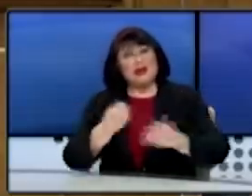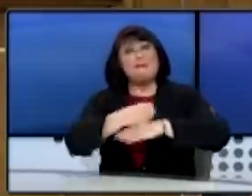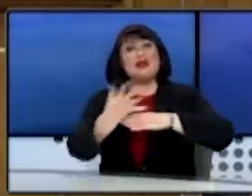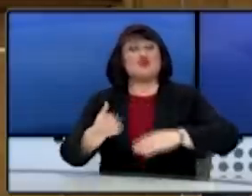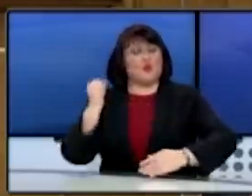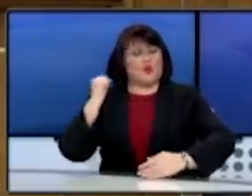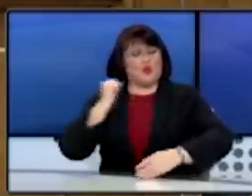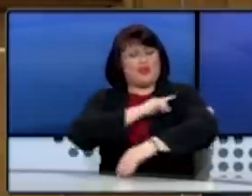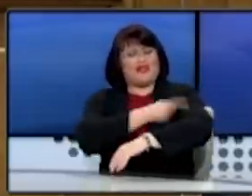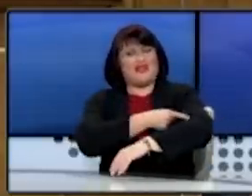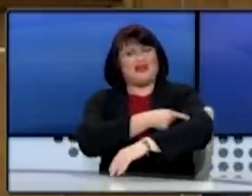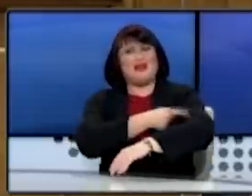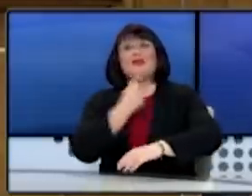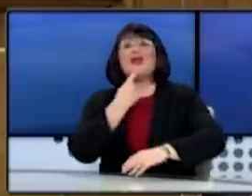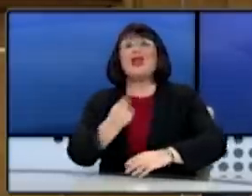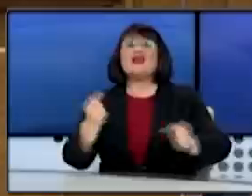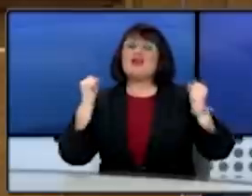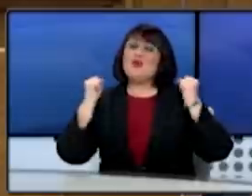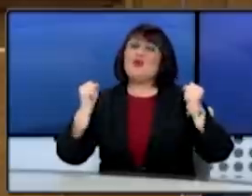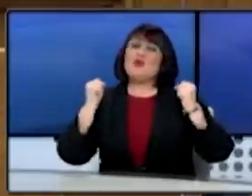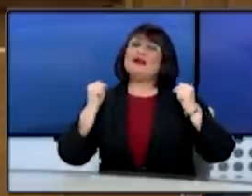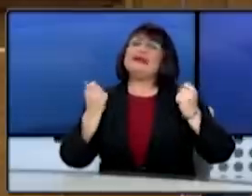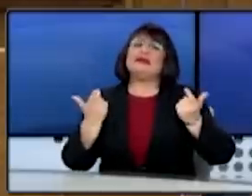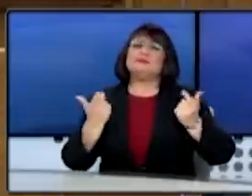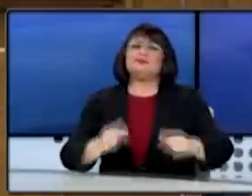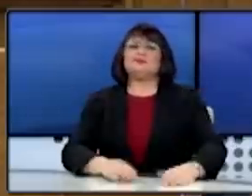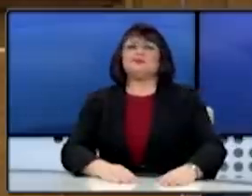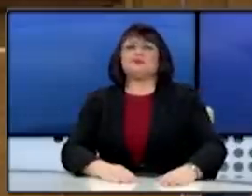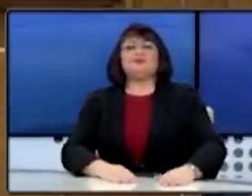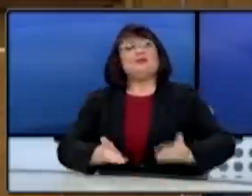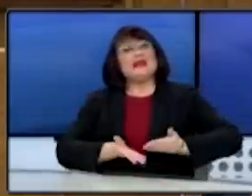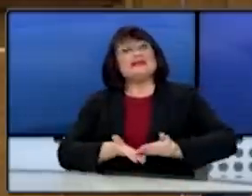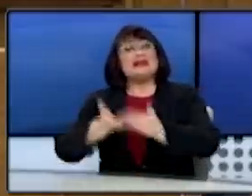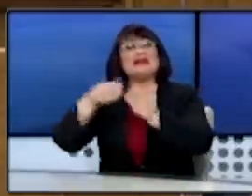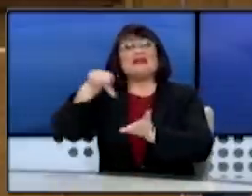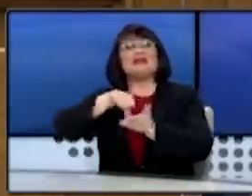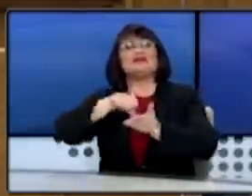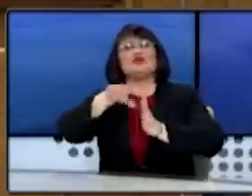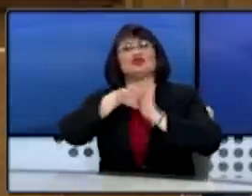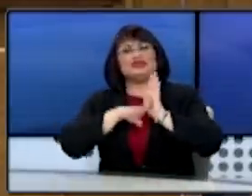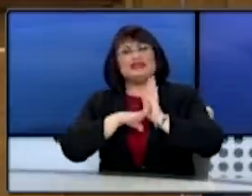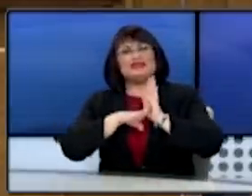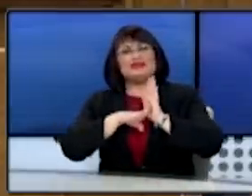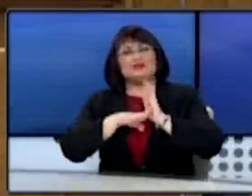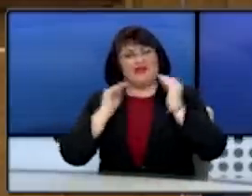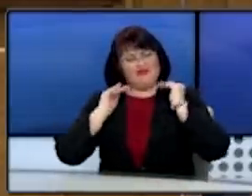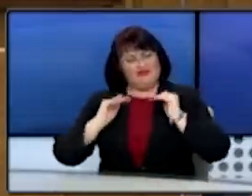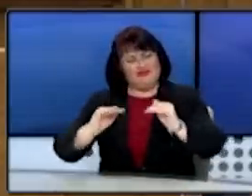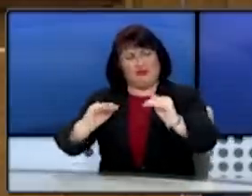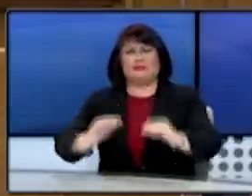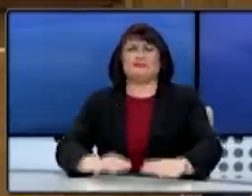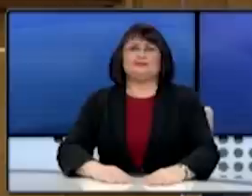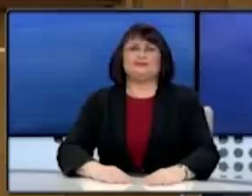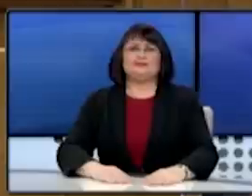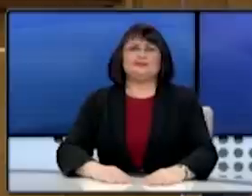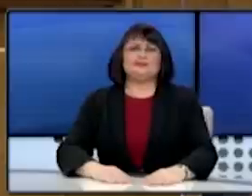Πασόκ τότε με σημαία τα συνθήματα του λαϊκού κινήματος στήριξε το αστικό σύστημα να σταθεροποιηθεί τα